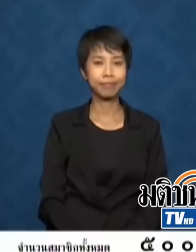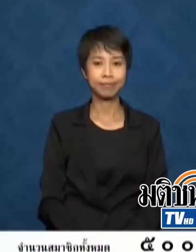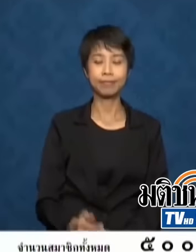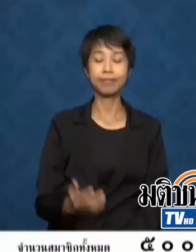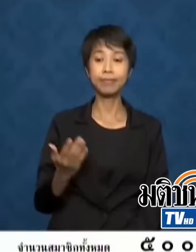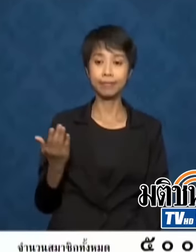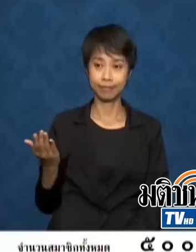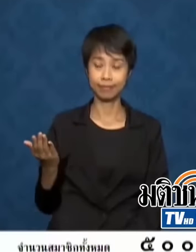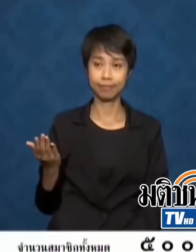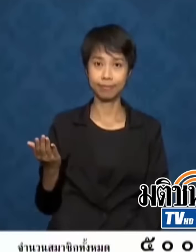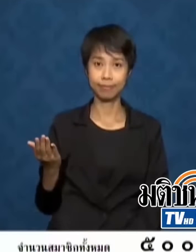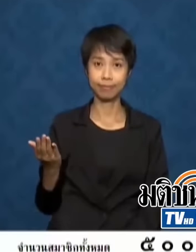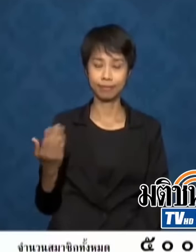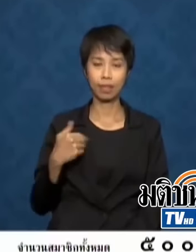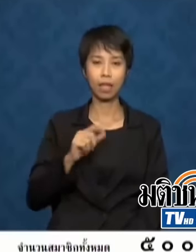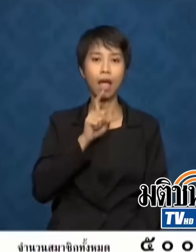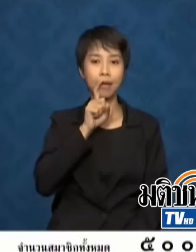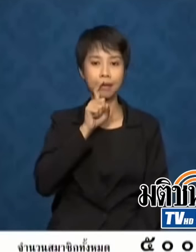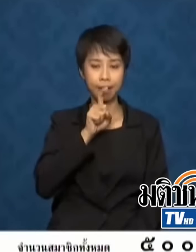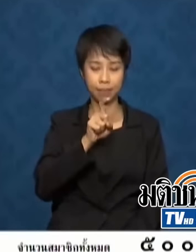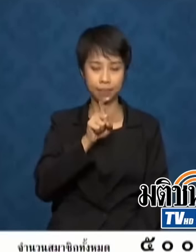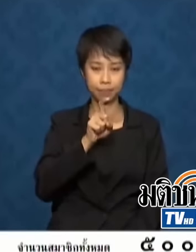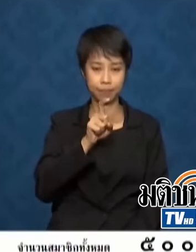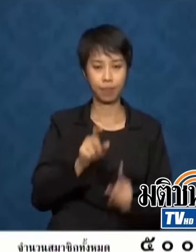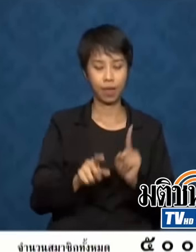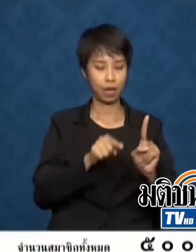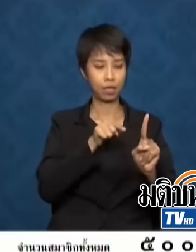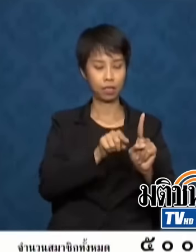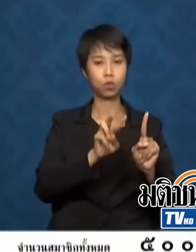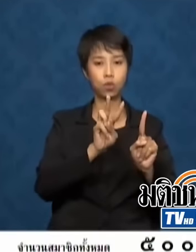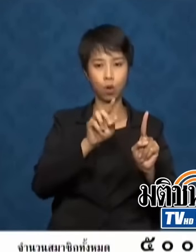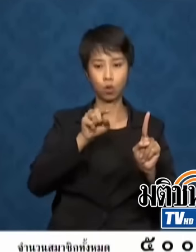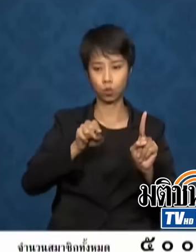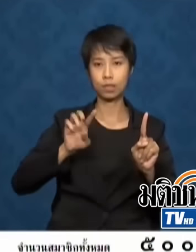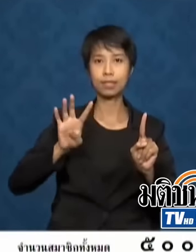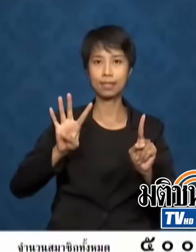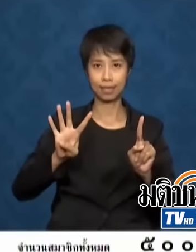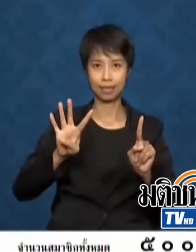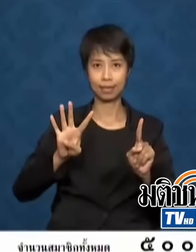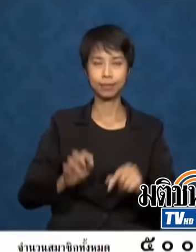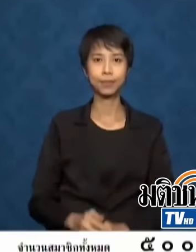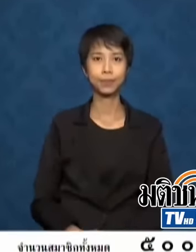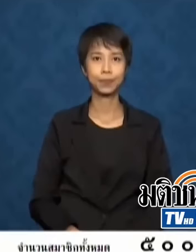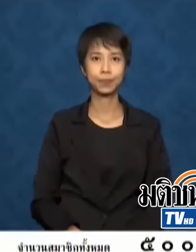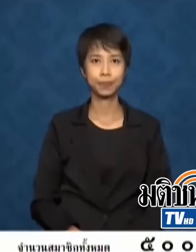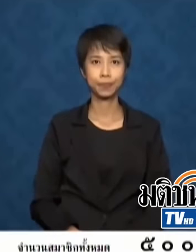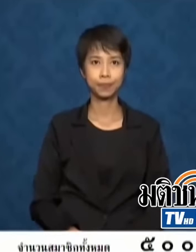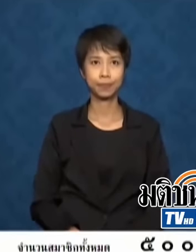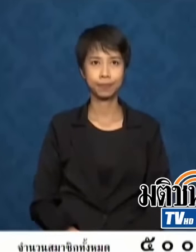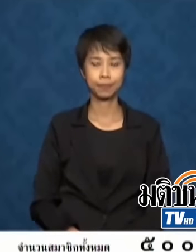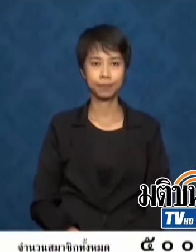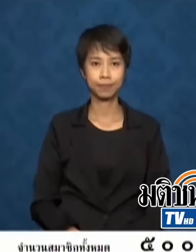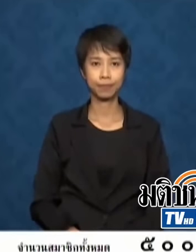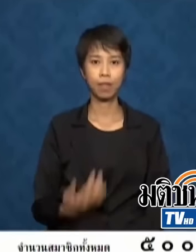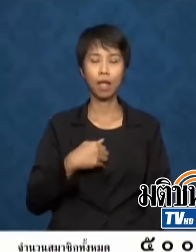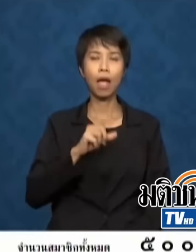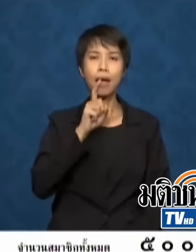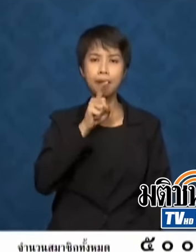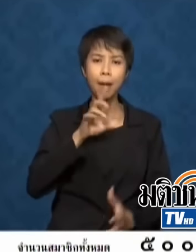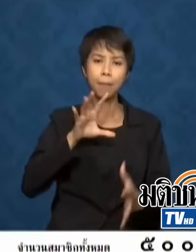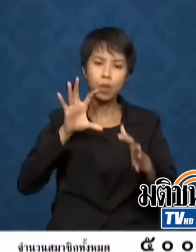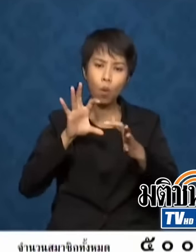่อไปนะครับกระทู้ถามที่ 1.2.4 ครับกระทู้ถามเรื่องขอทราบ